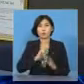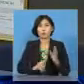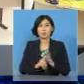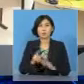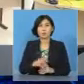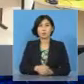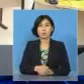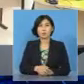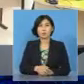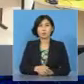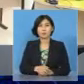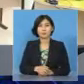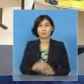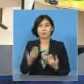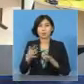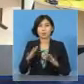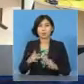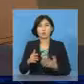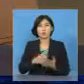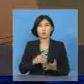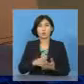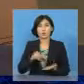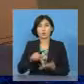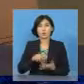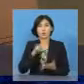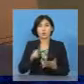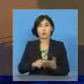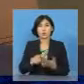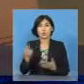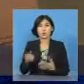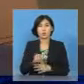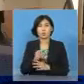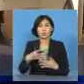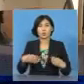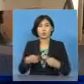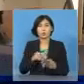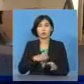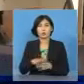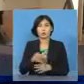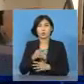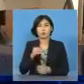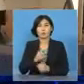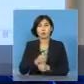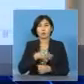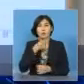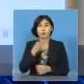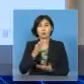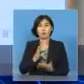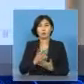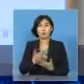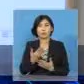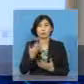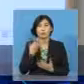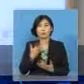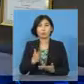бастаймыз. Ал жоғарыда айтқан компьютерлердің жетіспеушілігіне қатысты сауалымызға аз қамтылған отбасыларды толық қамтамасыз еттік деген жауап алдық. Тағы да